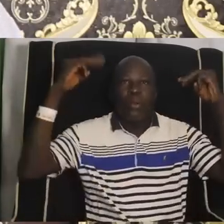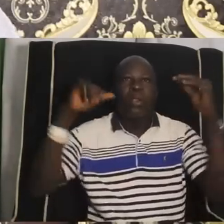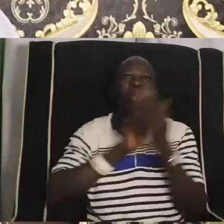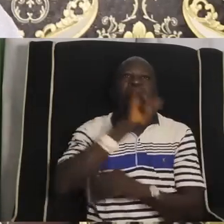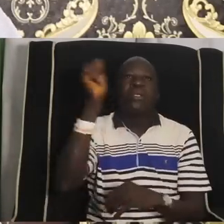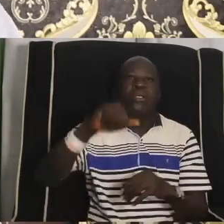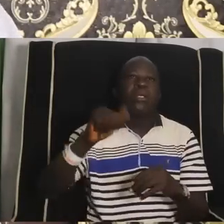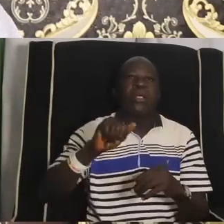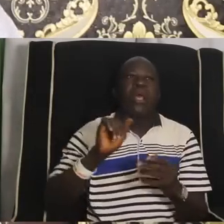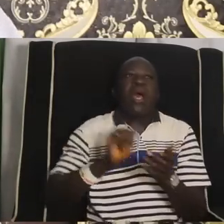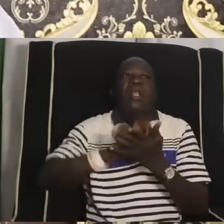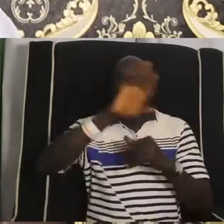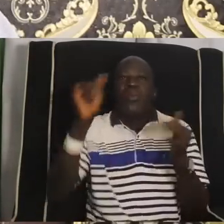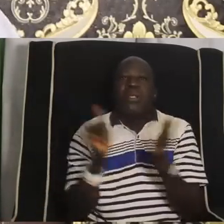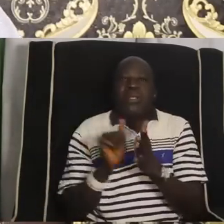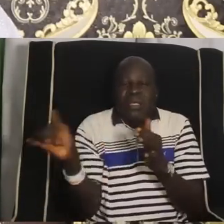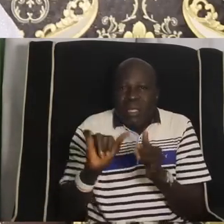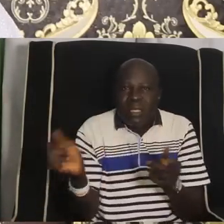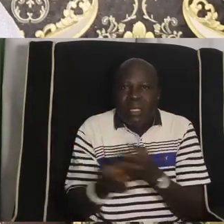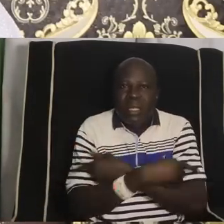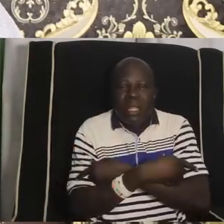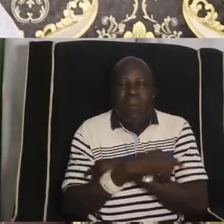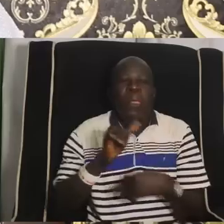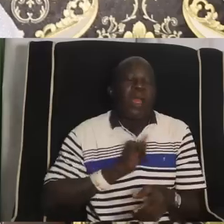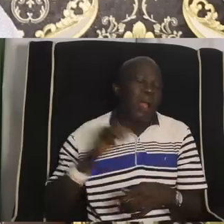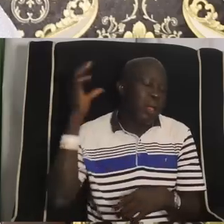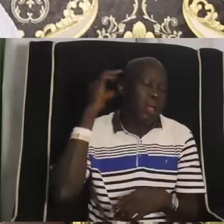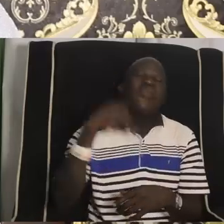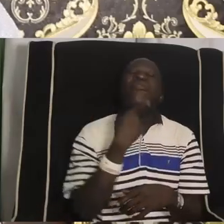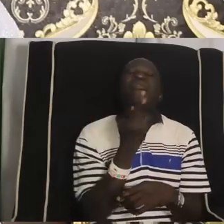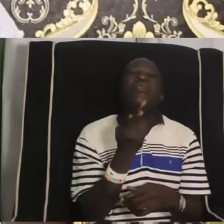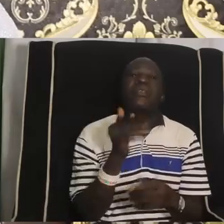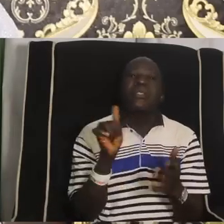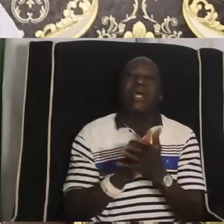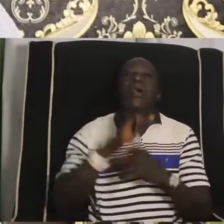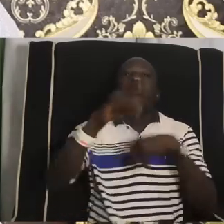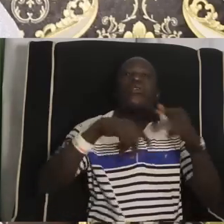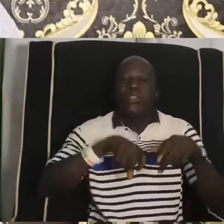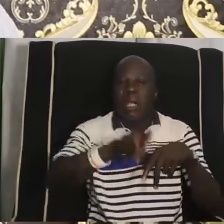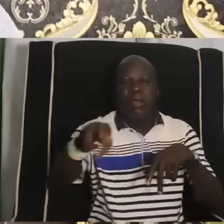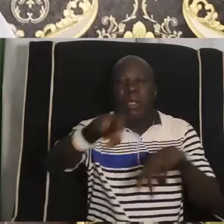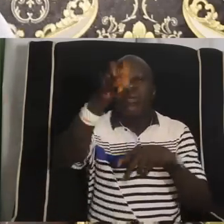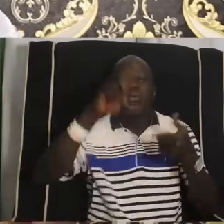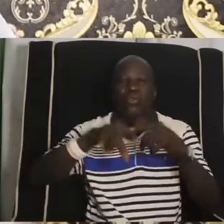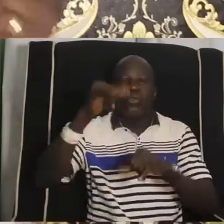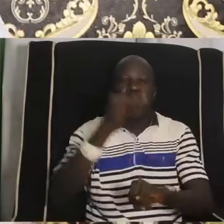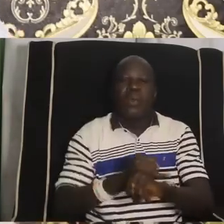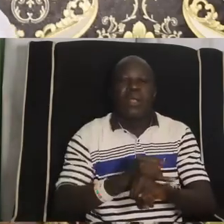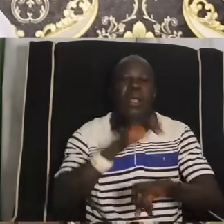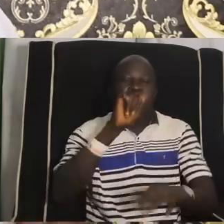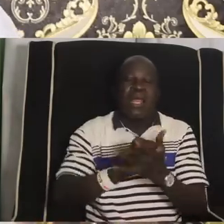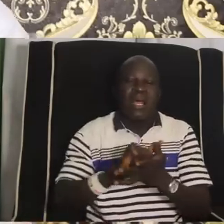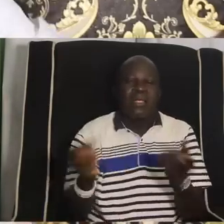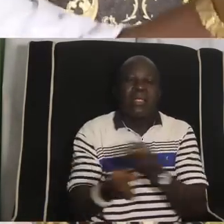Bẹ́ẹ̀ni. Yes. Ayájọ́ ọjọ́ yẹn gan. That is that day. Ní mo gbọ́ ohun pé. I hear the voice that. Máa lọ sí ìlú Ìbàdàn. Go to Ìbàdàn. Ní ọjọ́